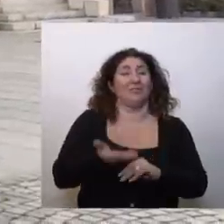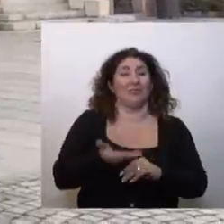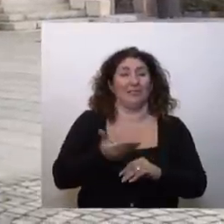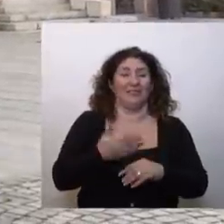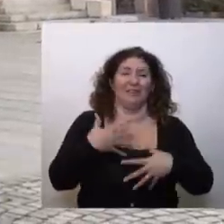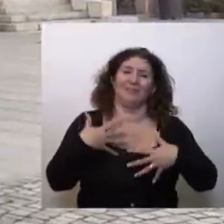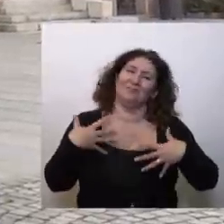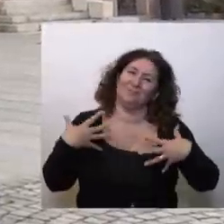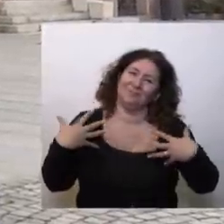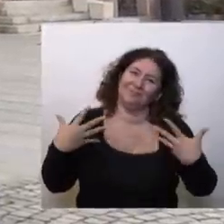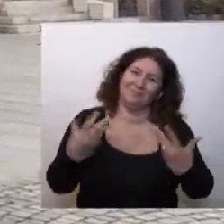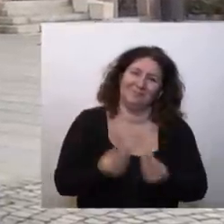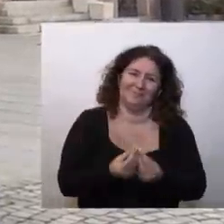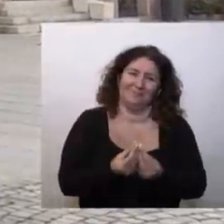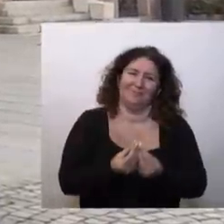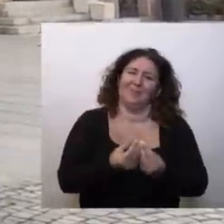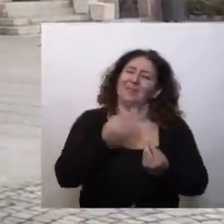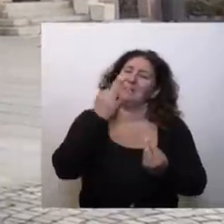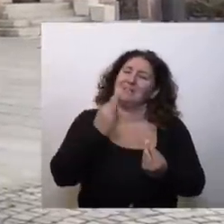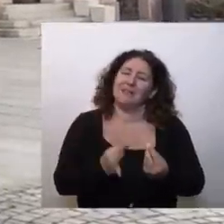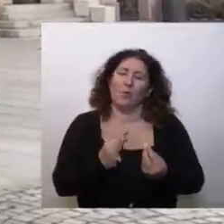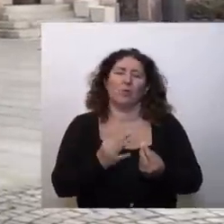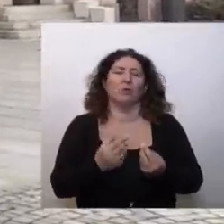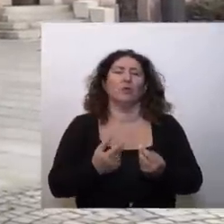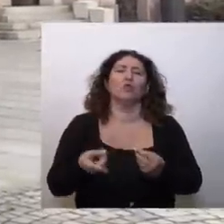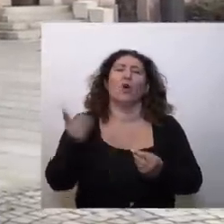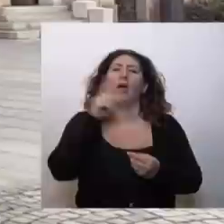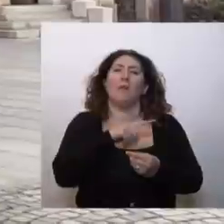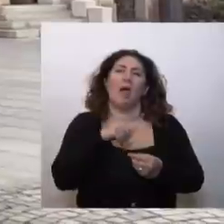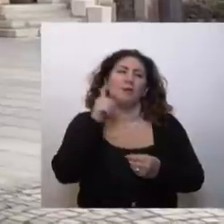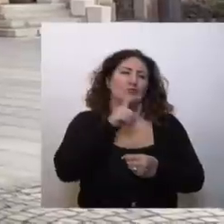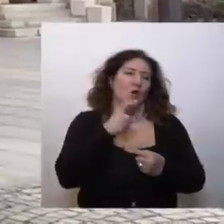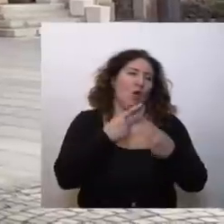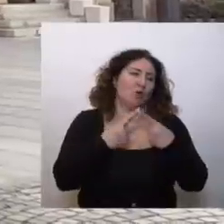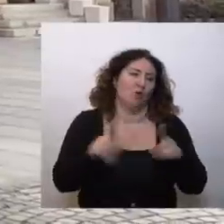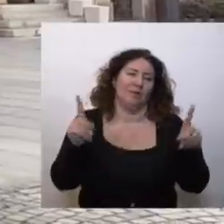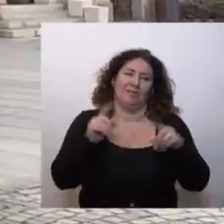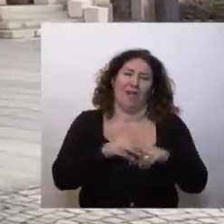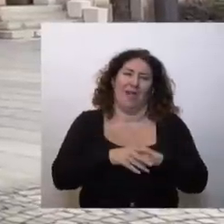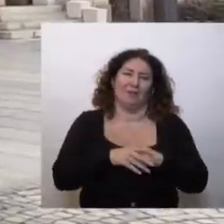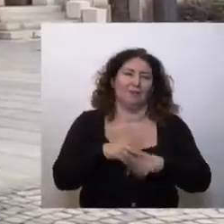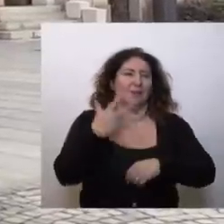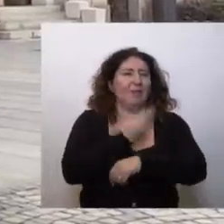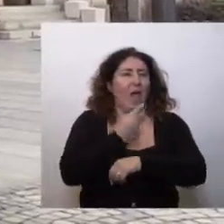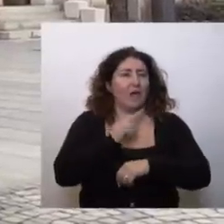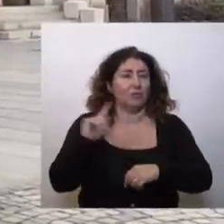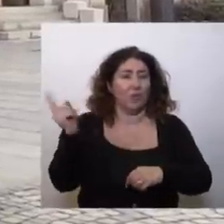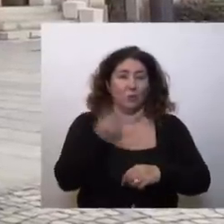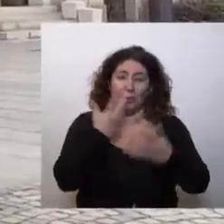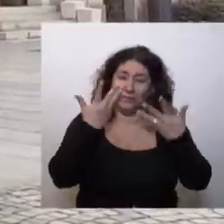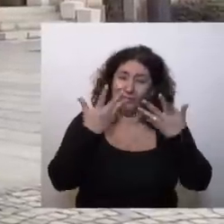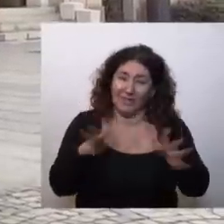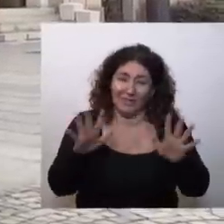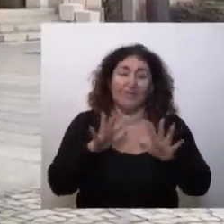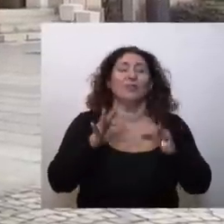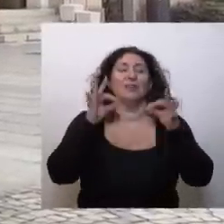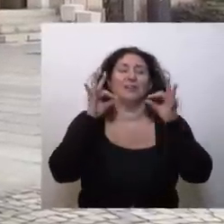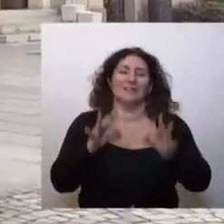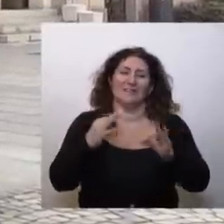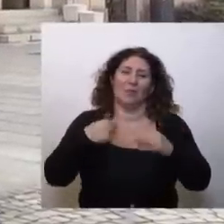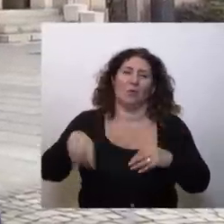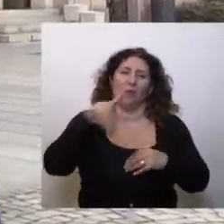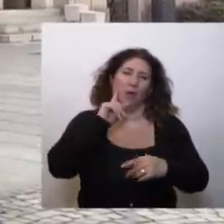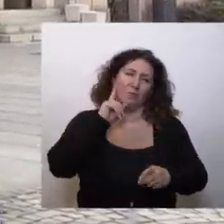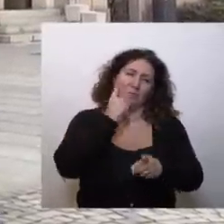soprattutto certi che domani sarà un giorno diverso, che appena avremo vaccinato tutti ritorneremo ad essere quelli